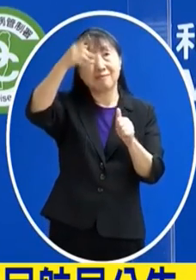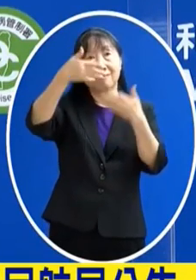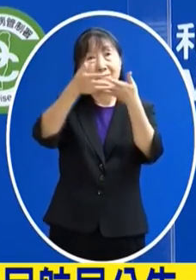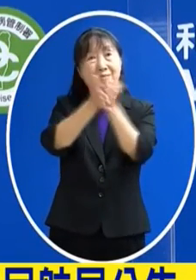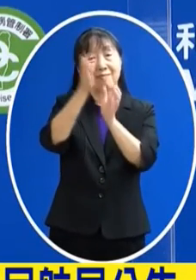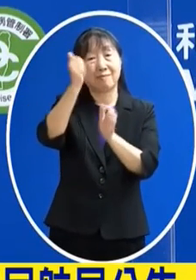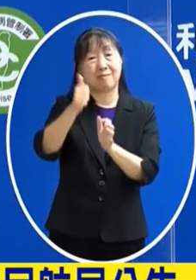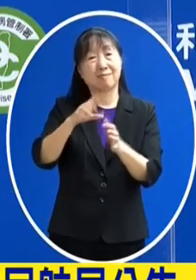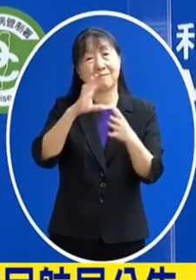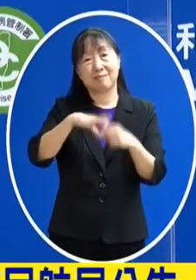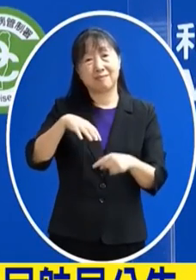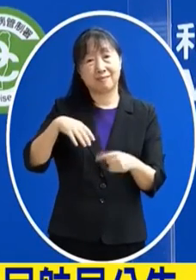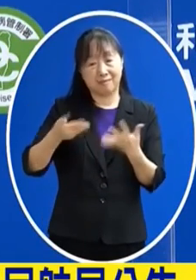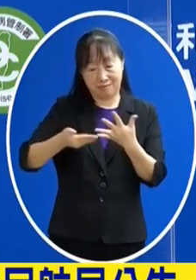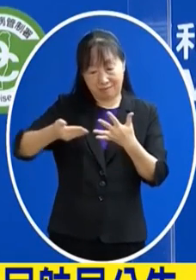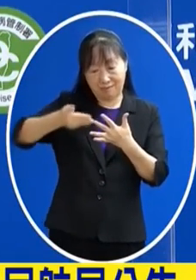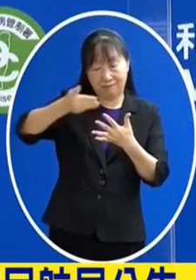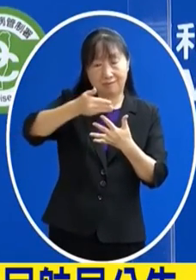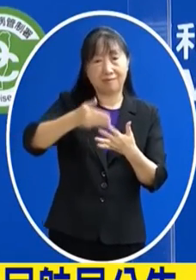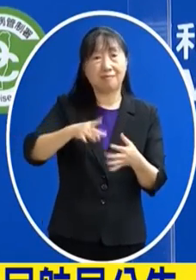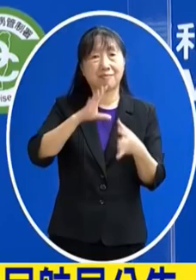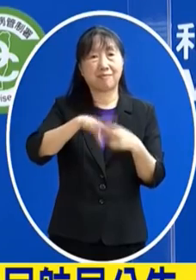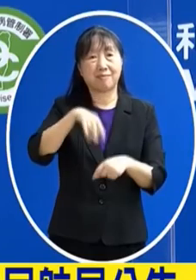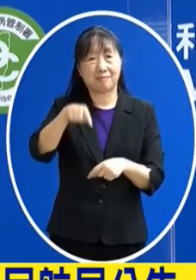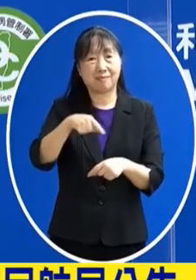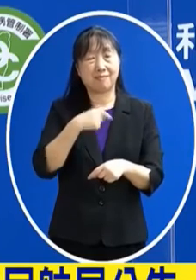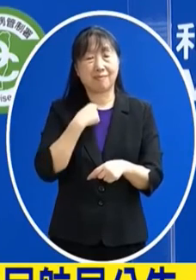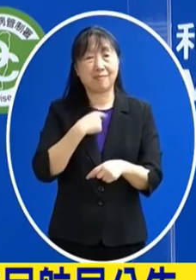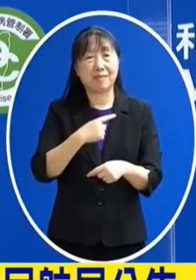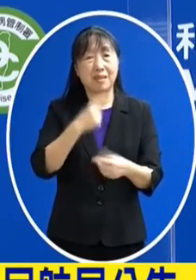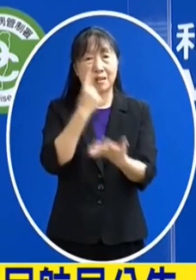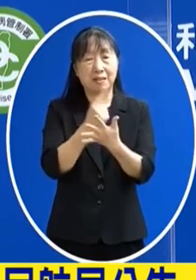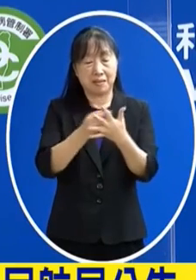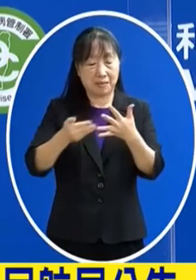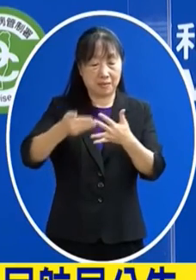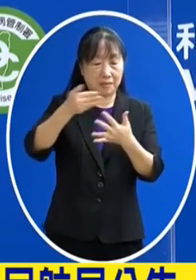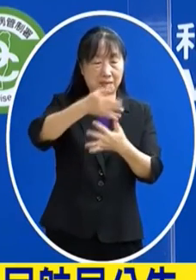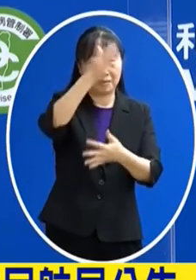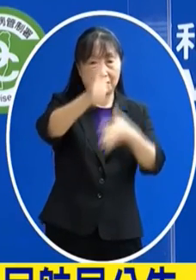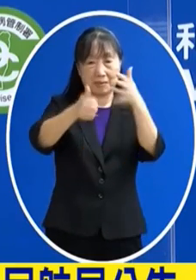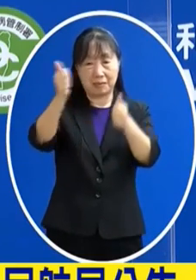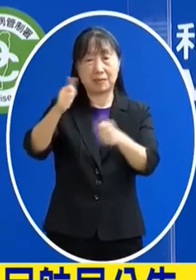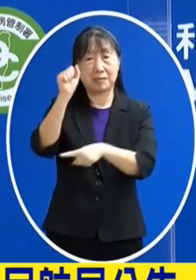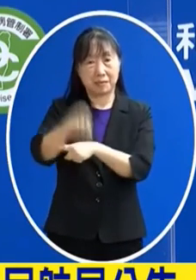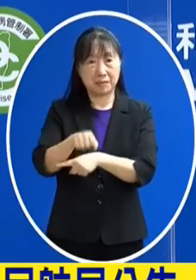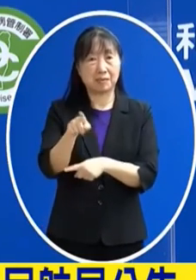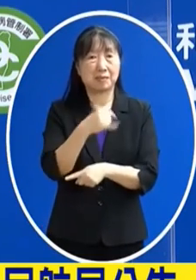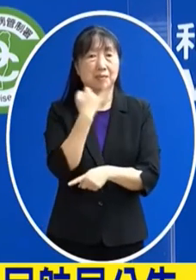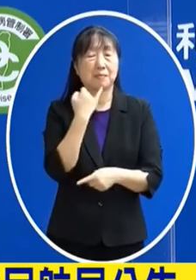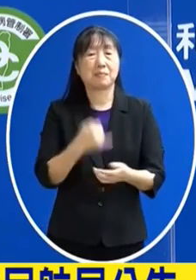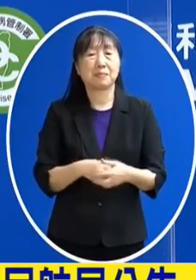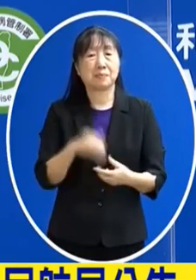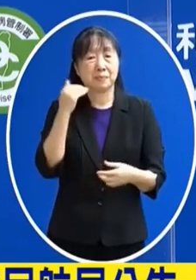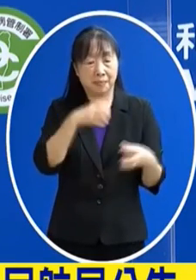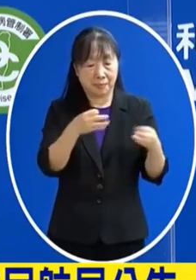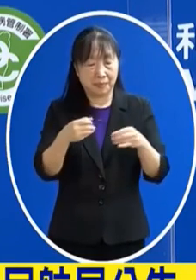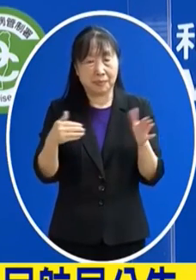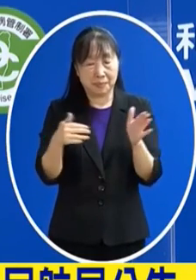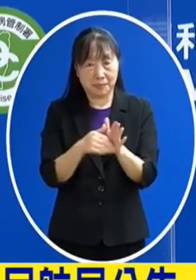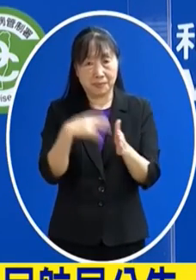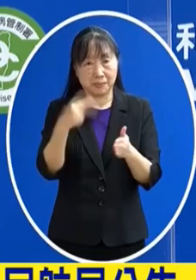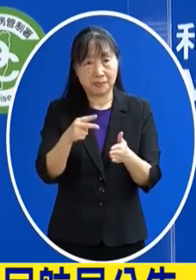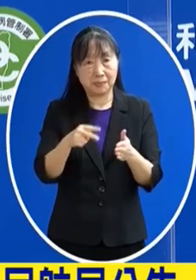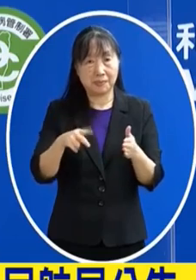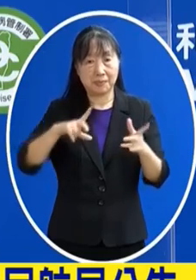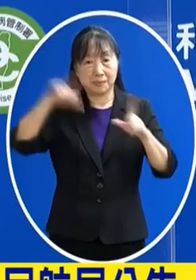我还是要最后这个结论出来，三方的部会都要同意，所以我们大概基本上讨论出来，那各部会回去可能再